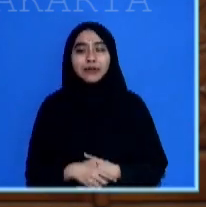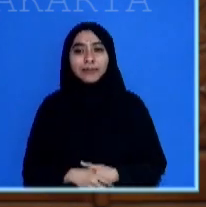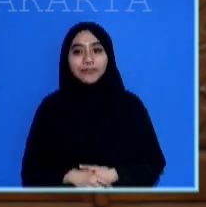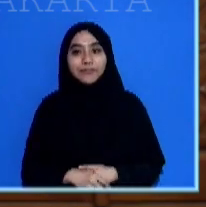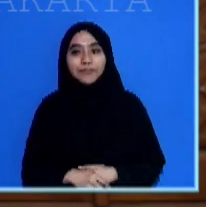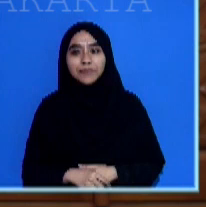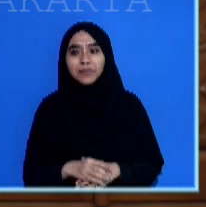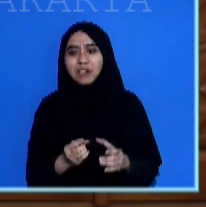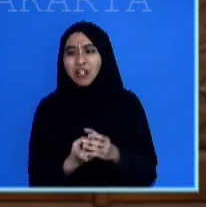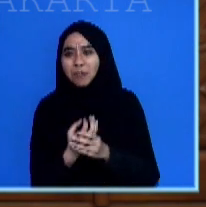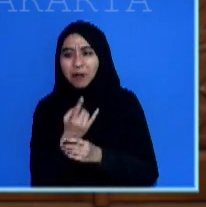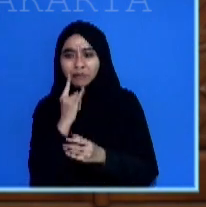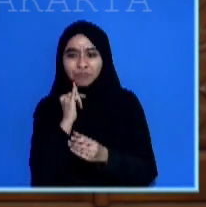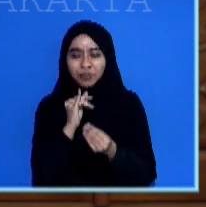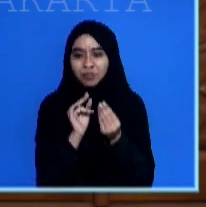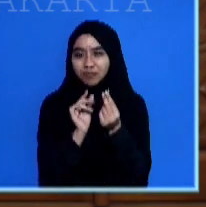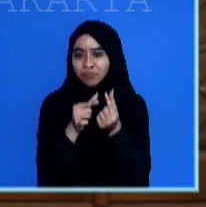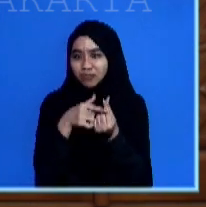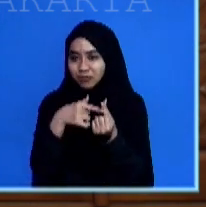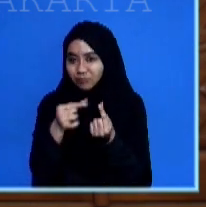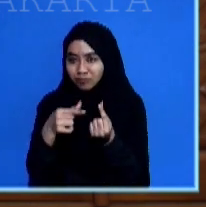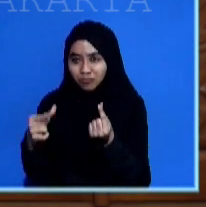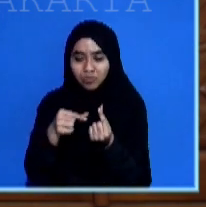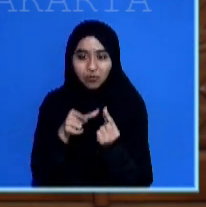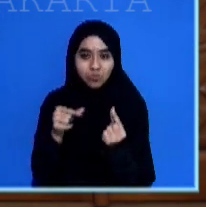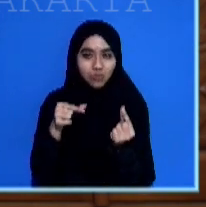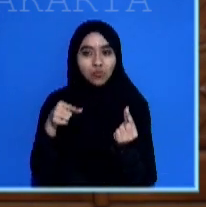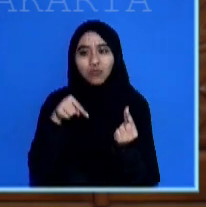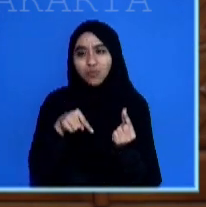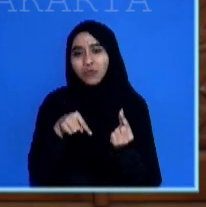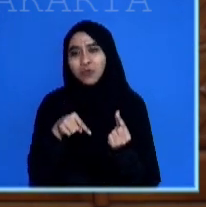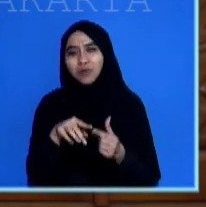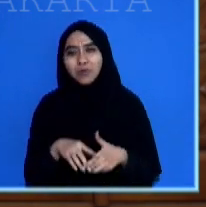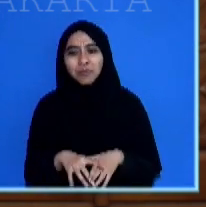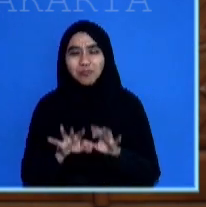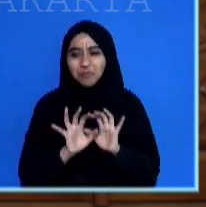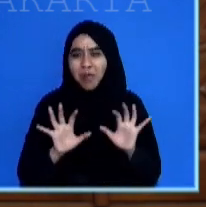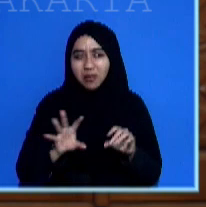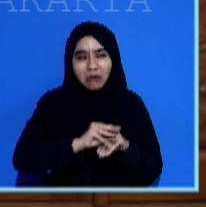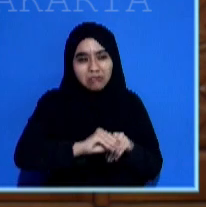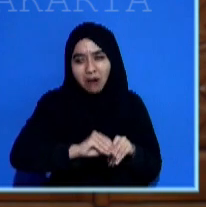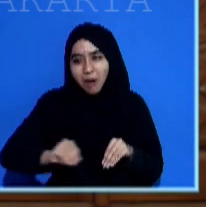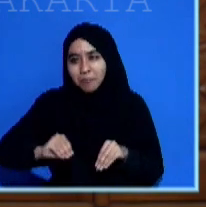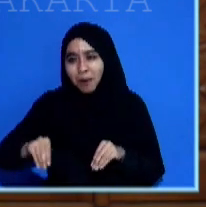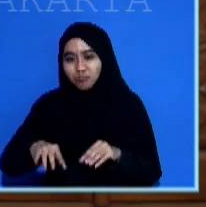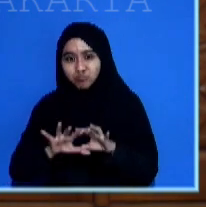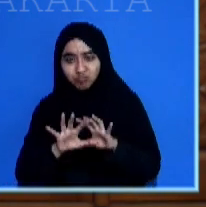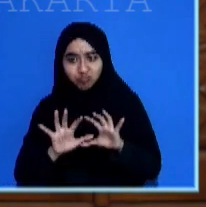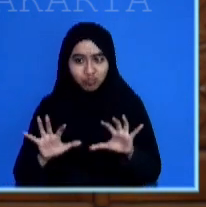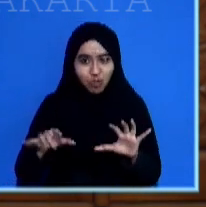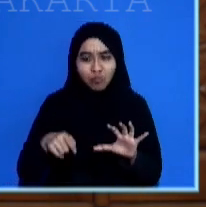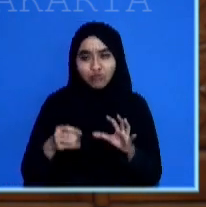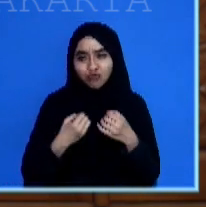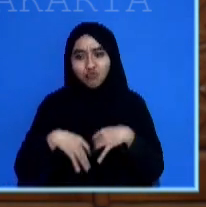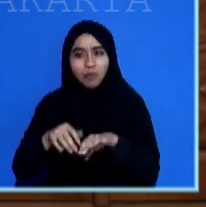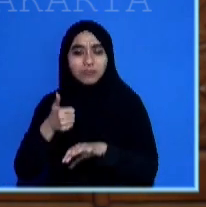rombusa. Sinten ingkang nyono bilih woh ingkang kathah tuwuh ing ora-ora menika ing supermarketipun Sate 300.000